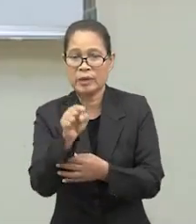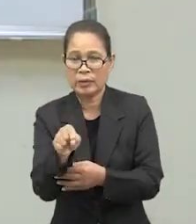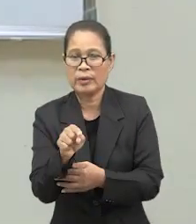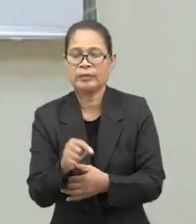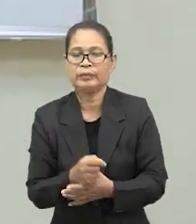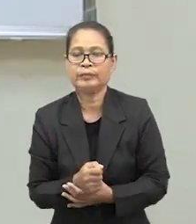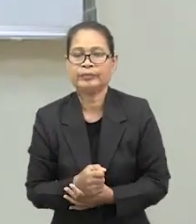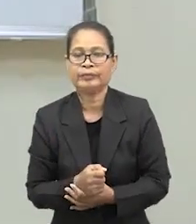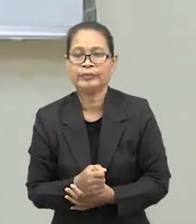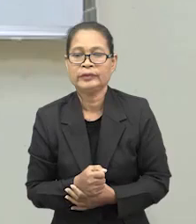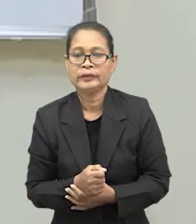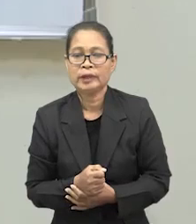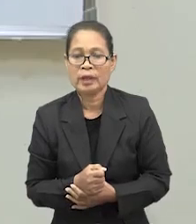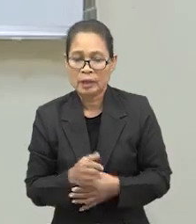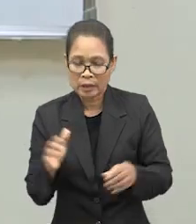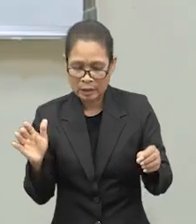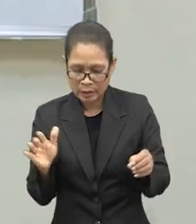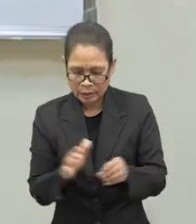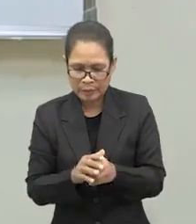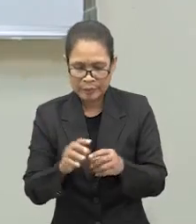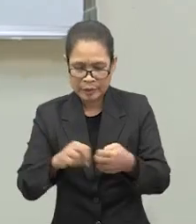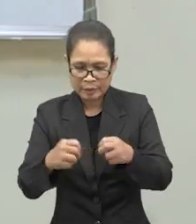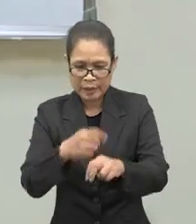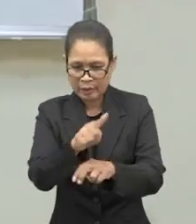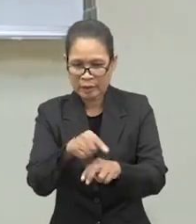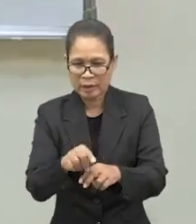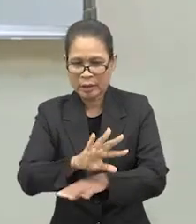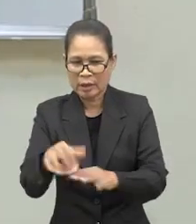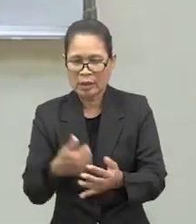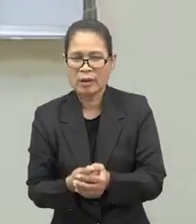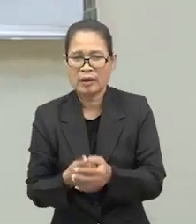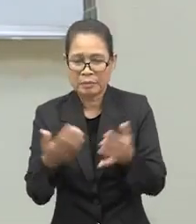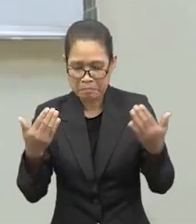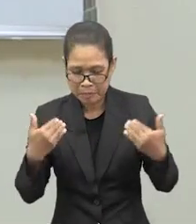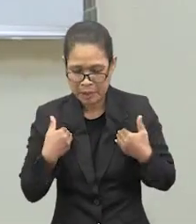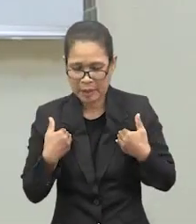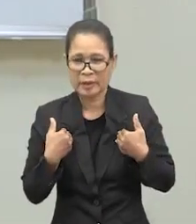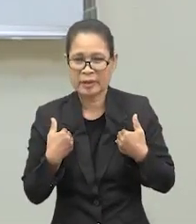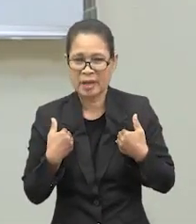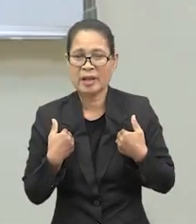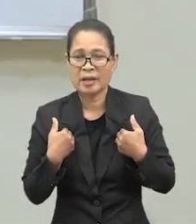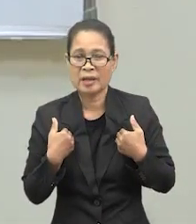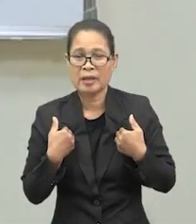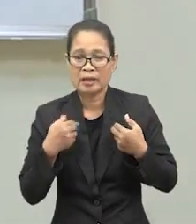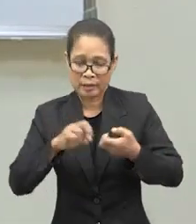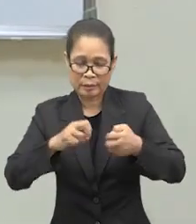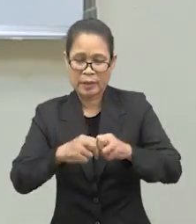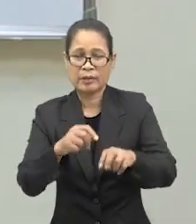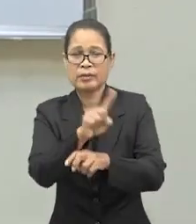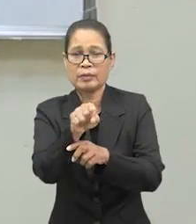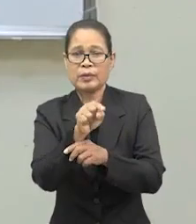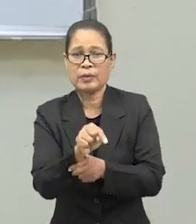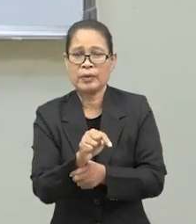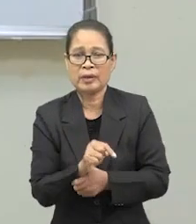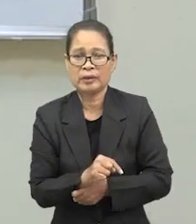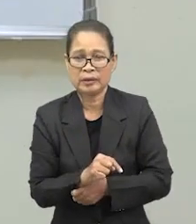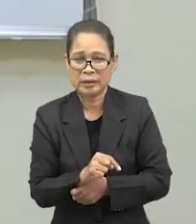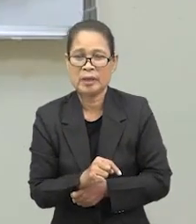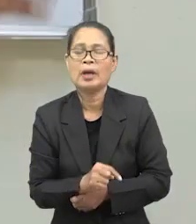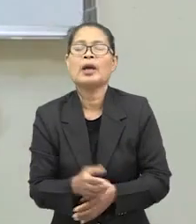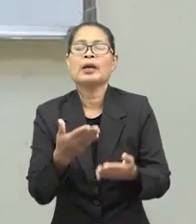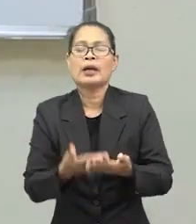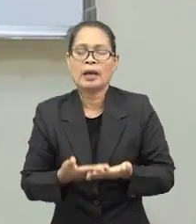nè ní có chía sầm nùa chẳng group chùm náo tiền ớ con trâu miền chùm náo